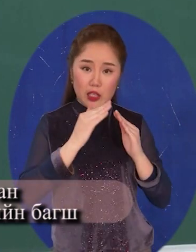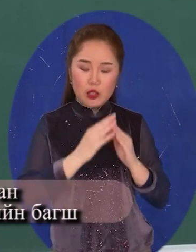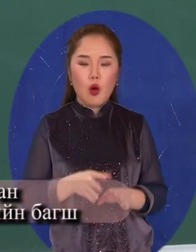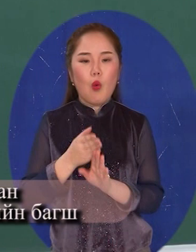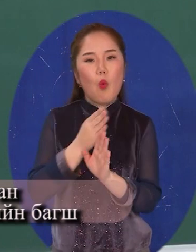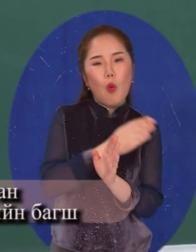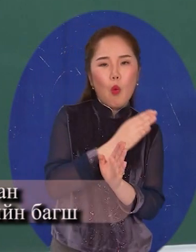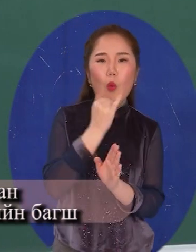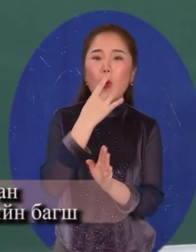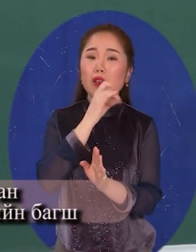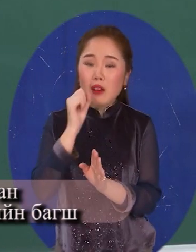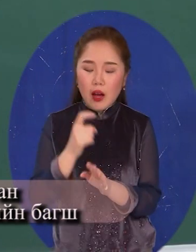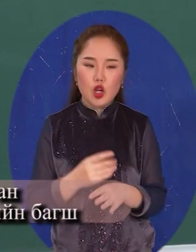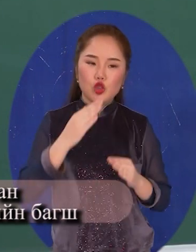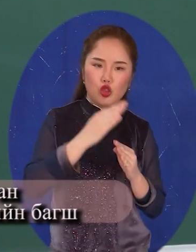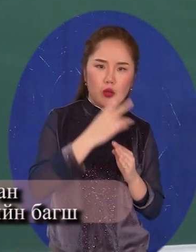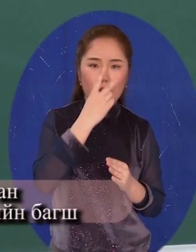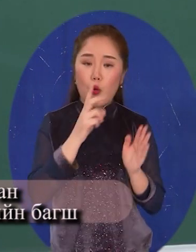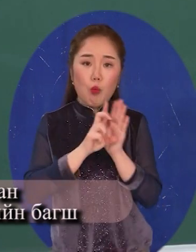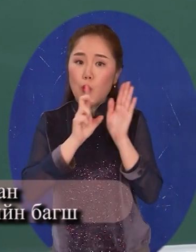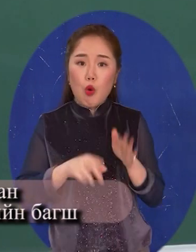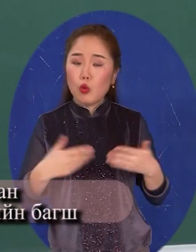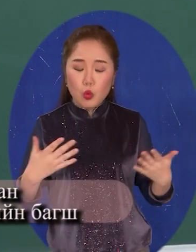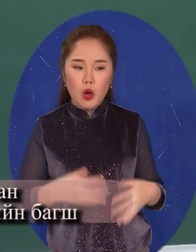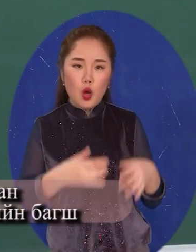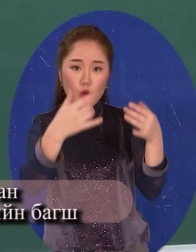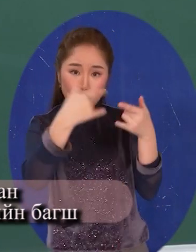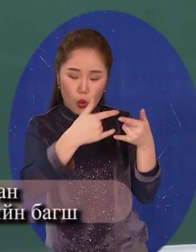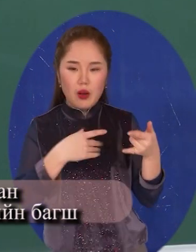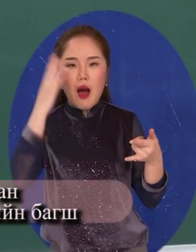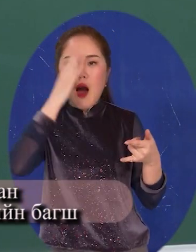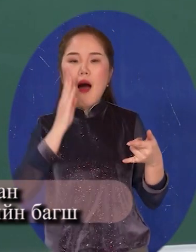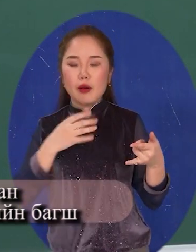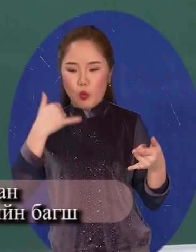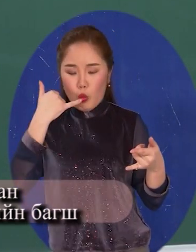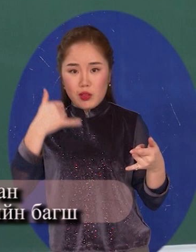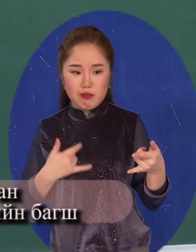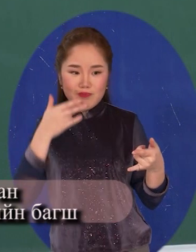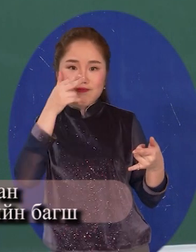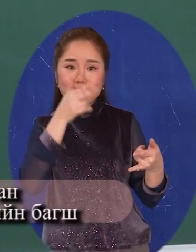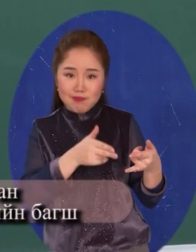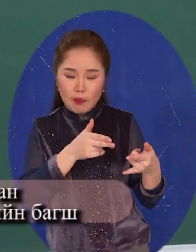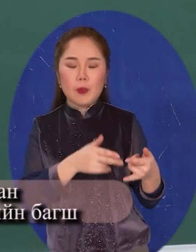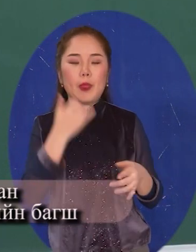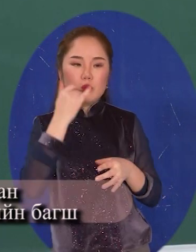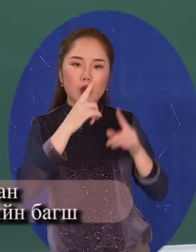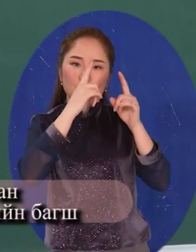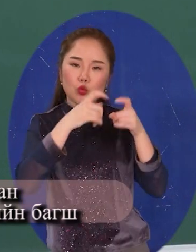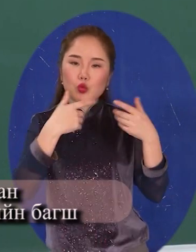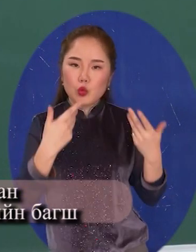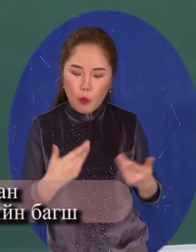мүмкіндік жоқ болса, телефонды пайдаланып, мұғалімнің айтқанын жазба ретінде керектенсеңіздер де